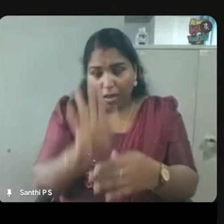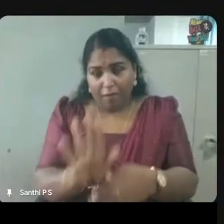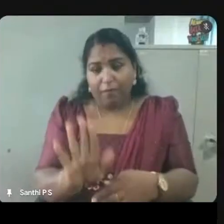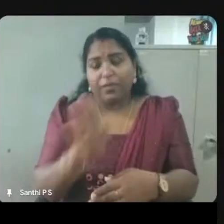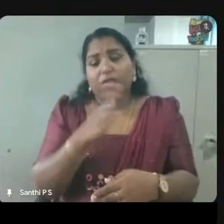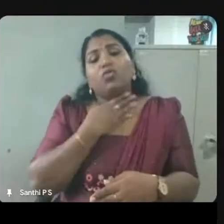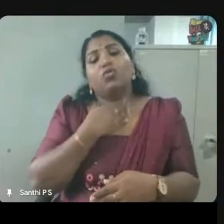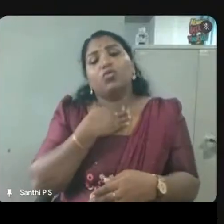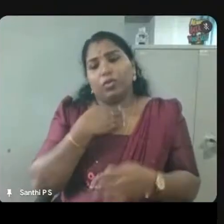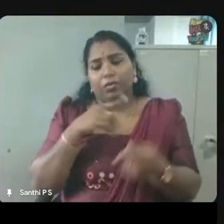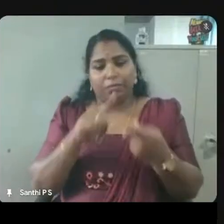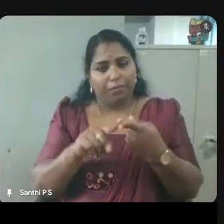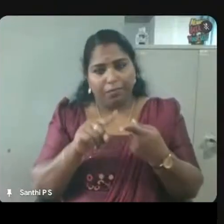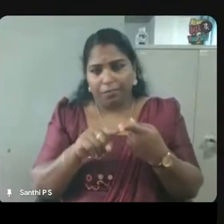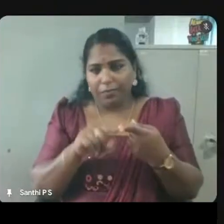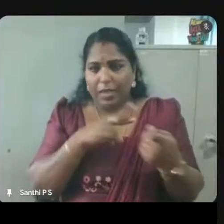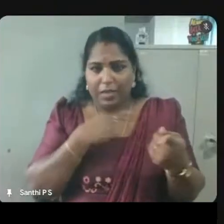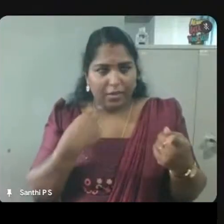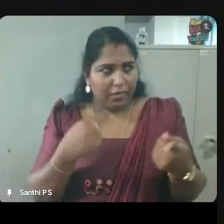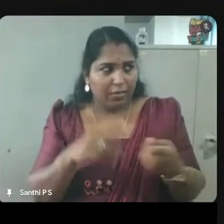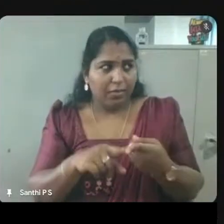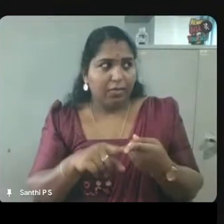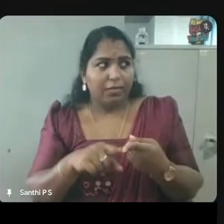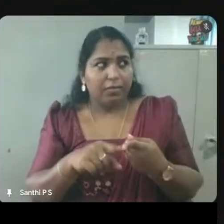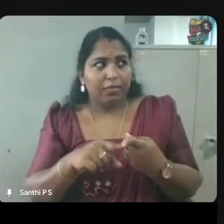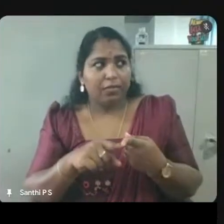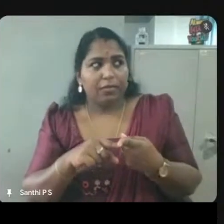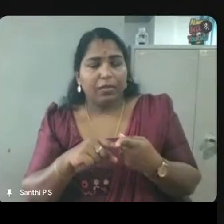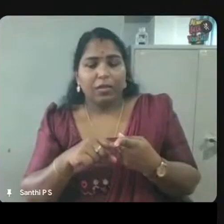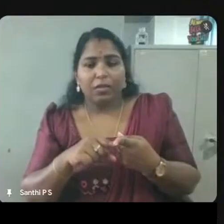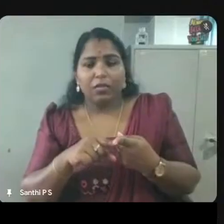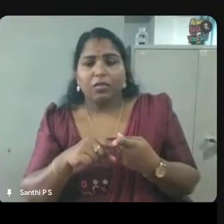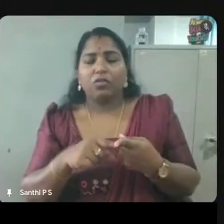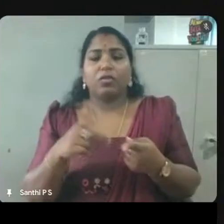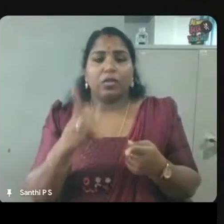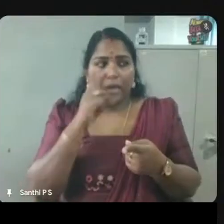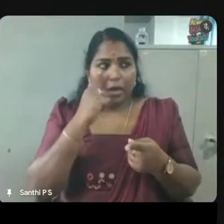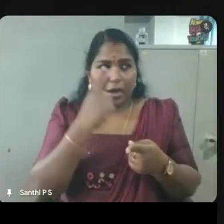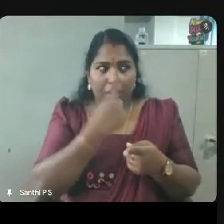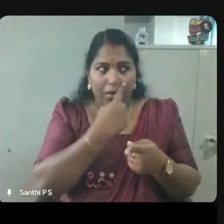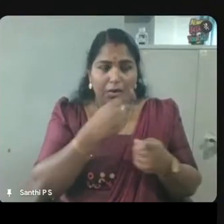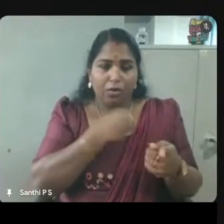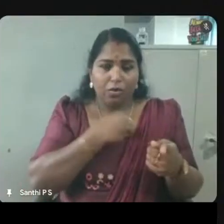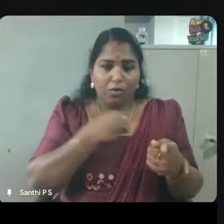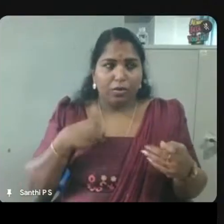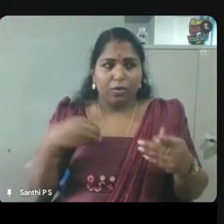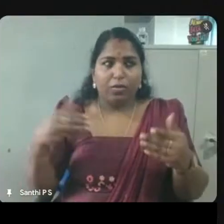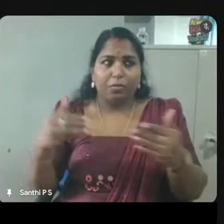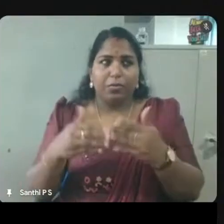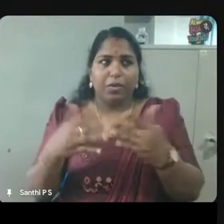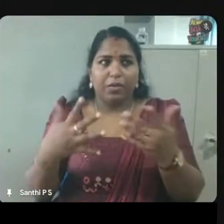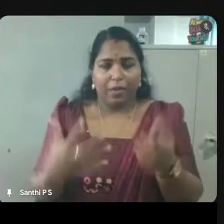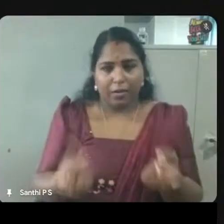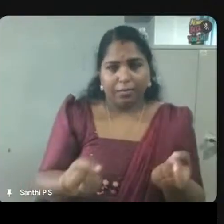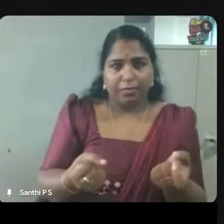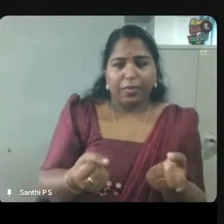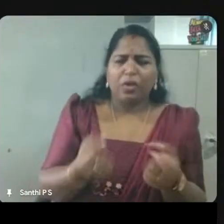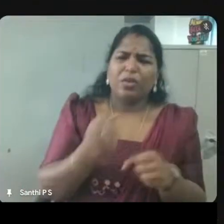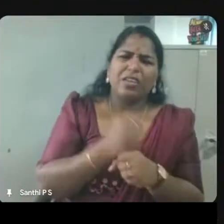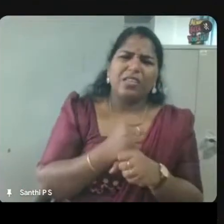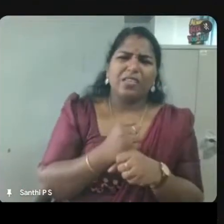റിസ്ക് ഫാക്ടറാണ്. മാം കണ്ണിന്റെ ഡോക്ടറെ ഒന്ന് കാണുക, റെറ്റിന ഡോക്ടറെ കാണിക്കുക, ഒരു ജനറൽ ഒഫ്തൽമോളജിസ്റ്റിനെ കണ്ടാലും മതി.